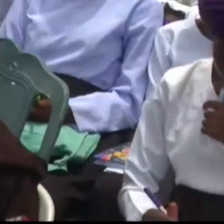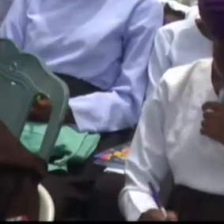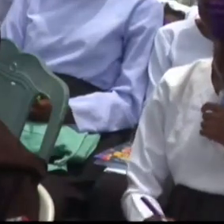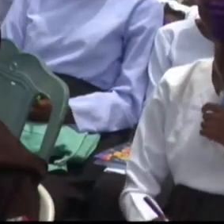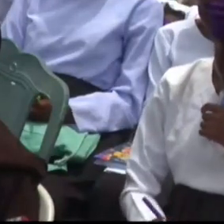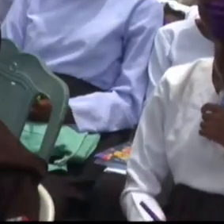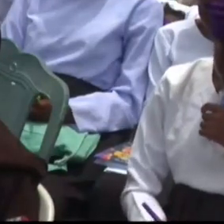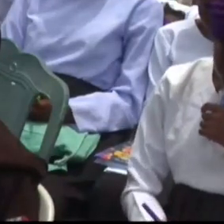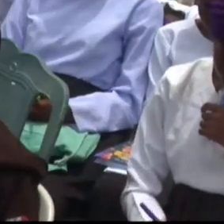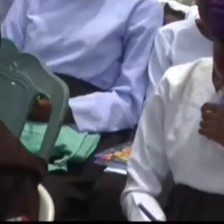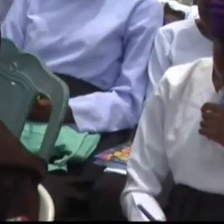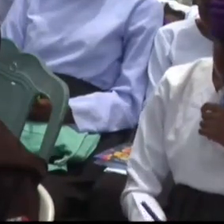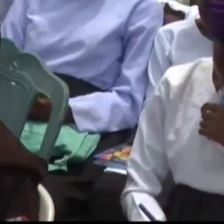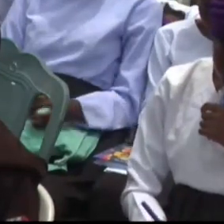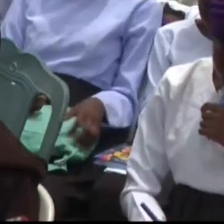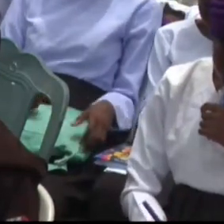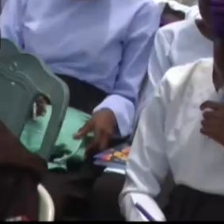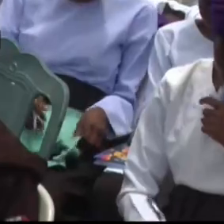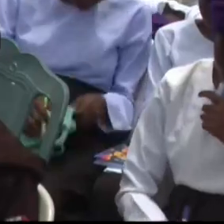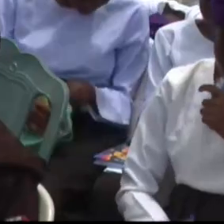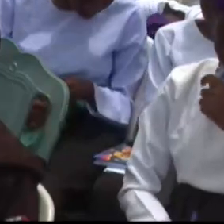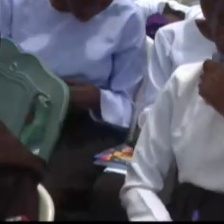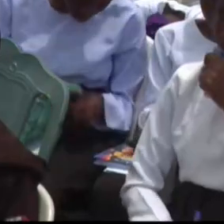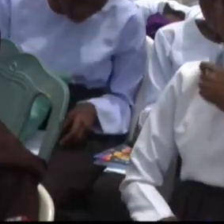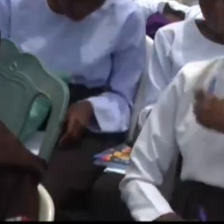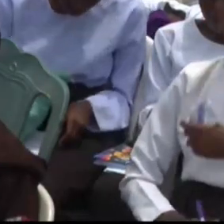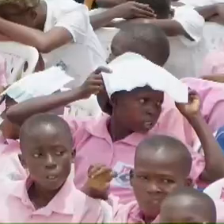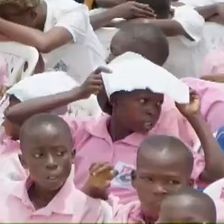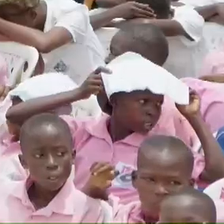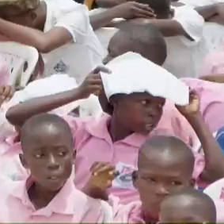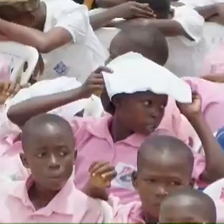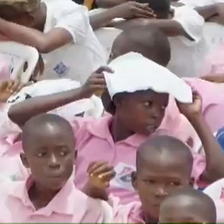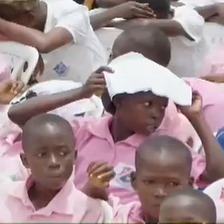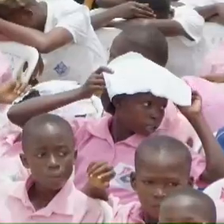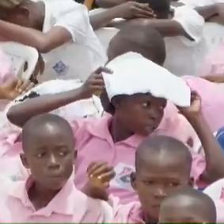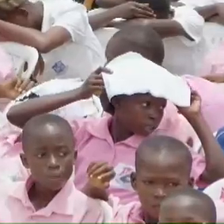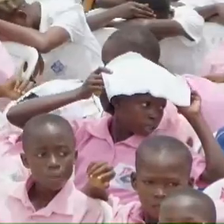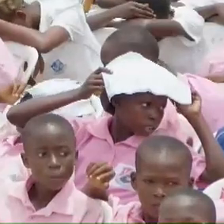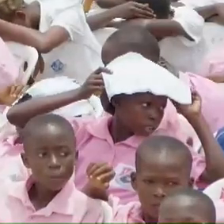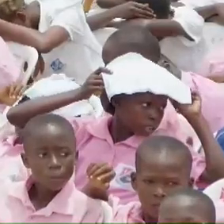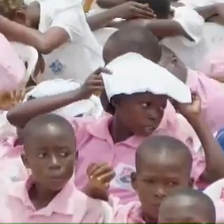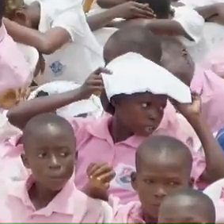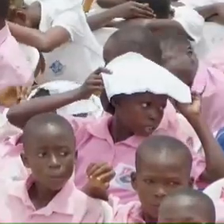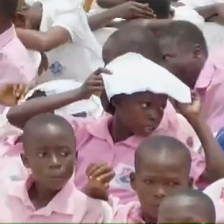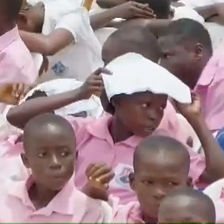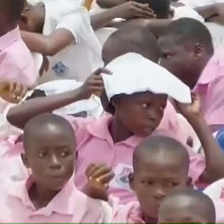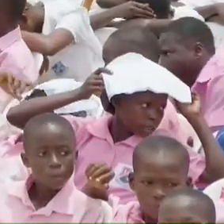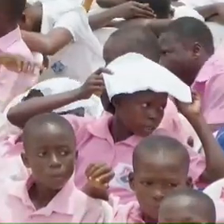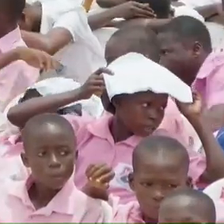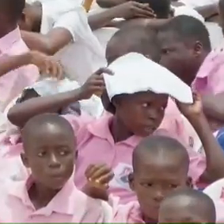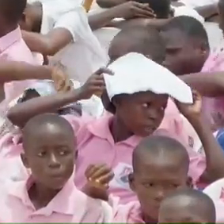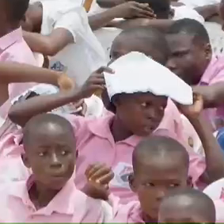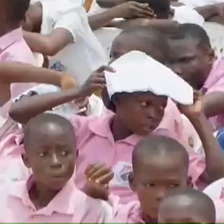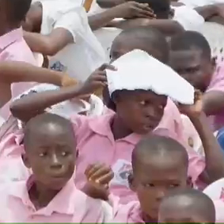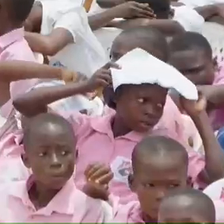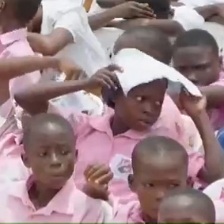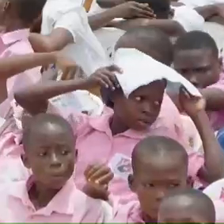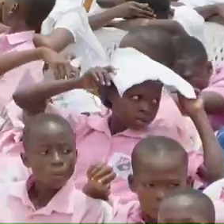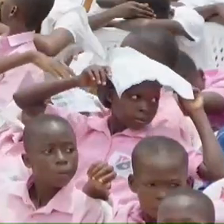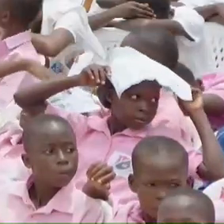Daniel chapitre 3, 17. Voici notre Dieu que nous servons peut nous délivrer de la